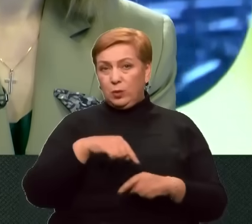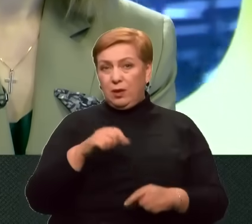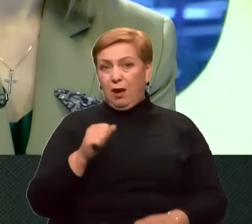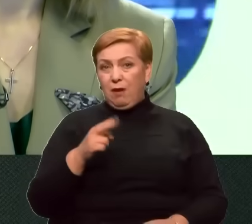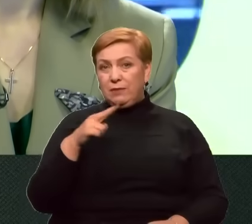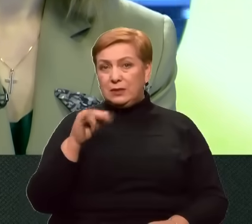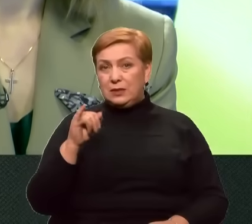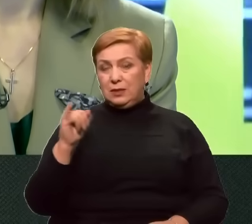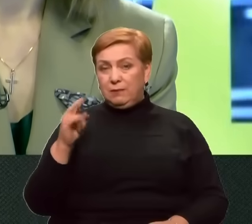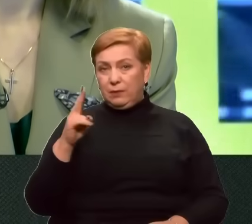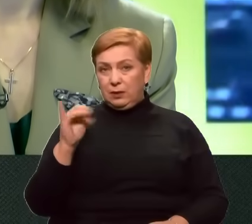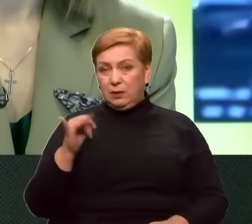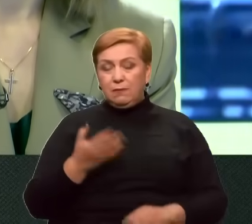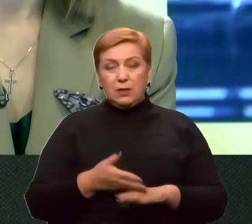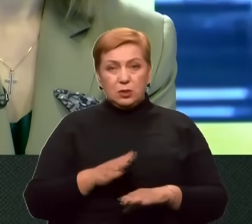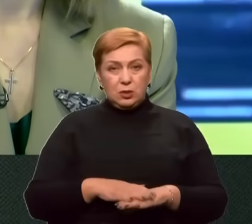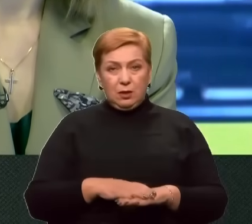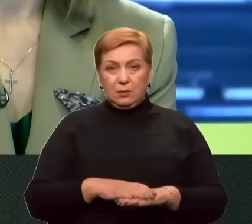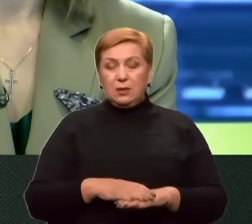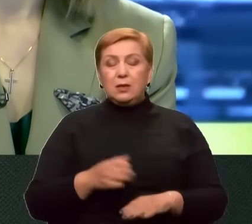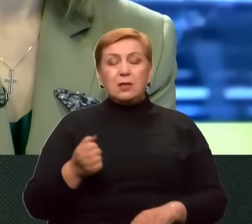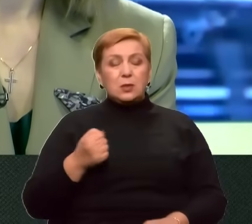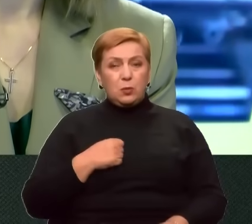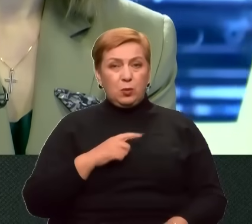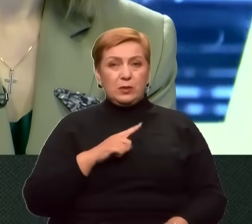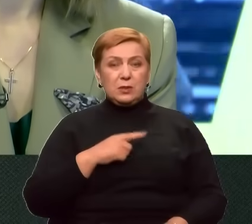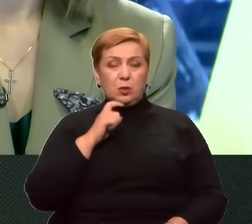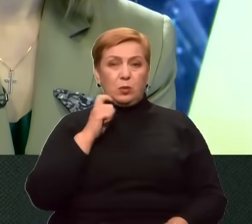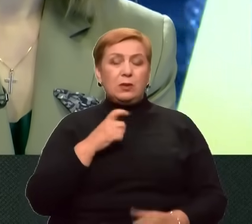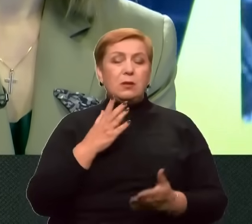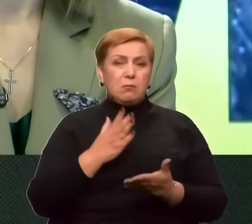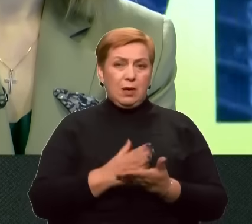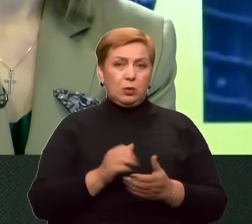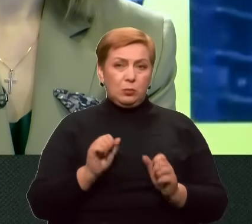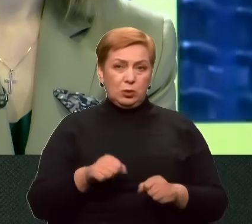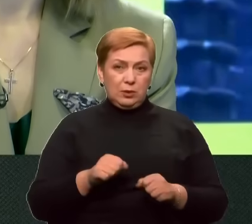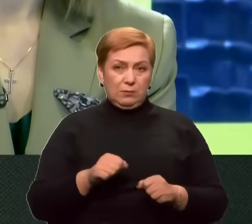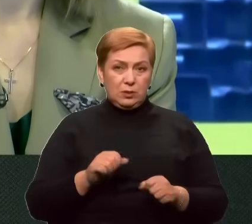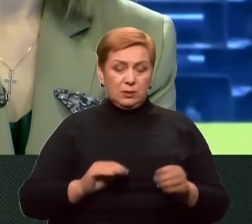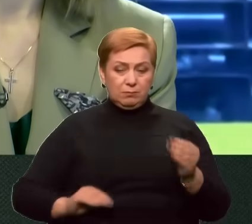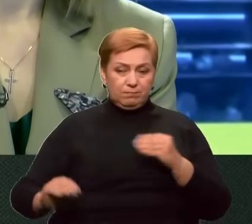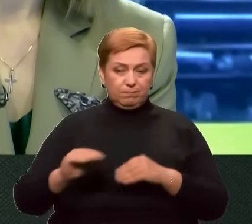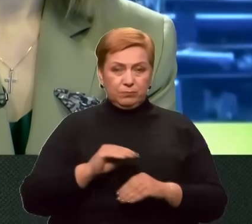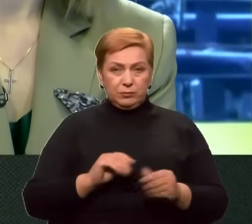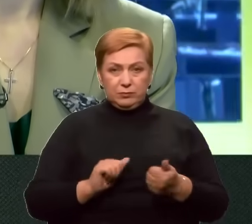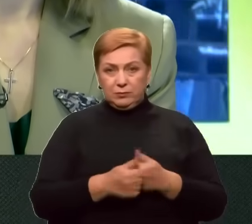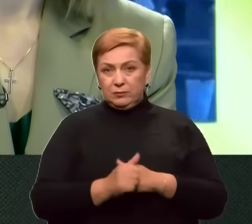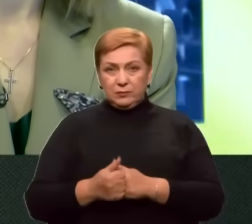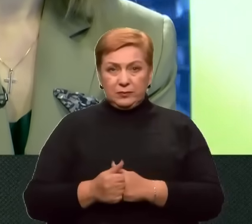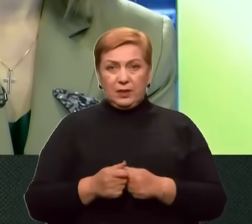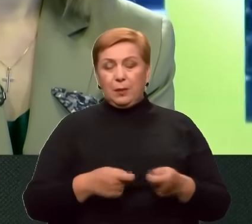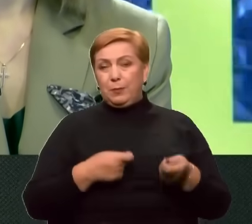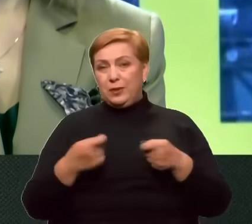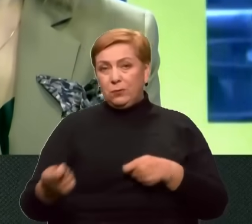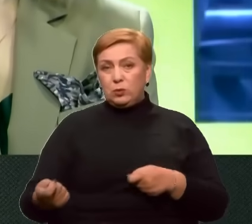оперативного оточення українського угрупування немає. Збройні сили України мають можливості проведення ротації особового складу, підвезення БК і вивезення поранених.